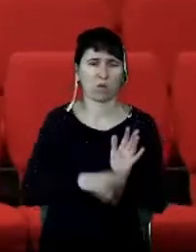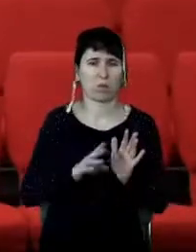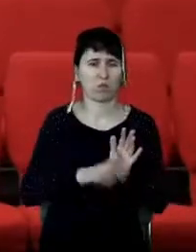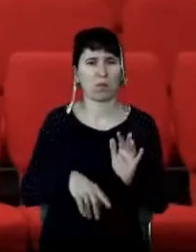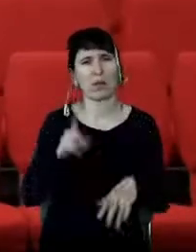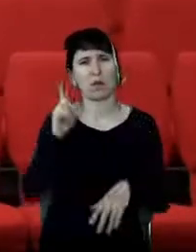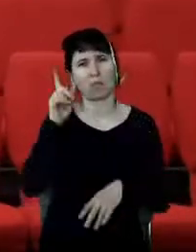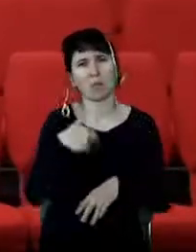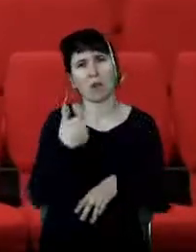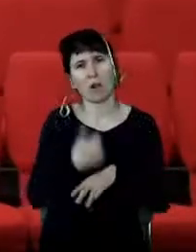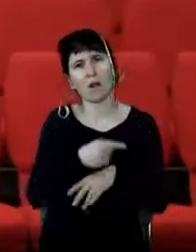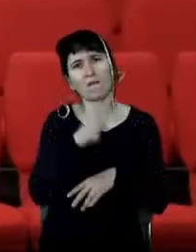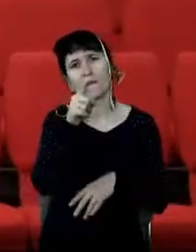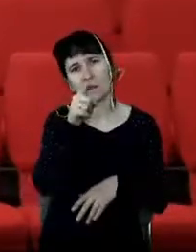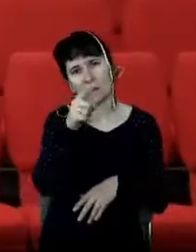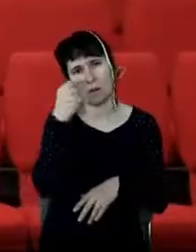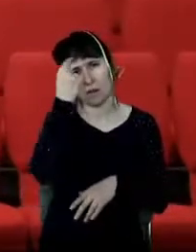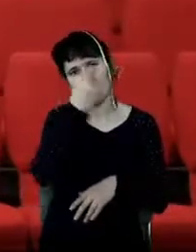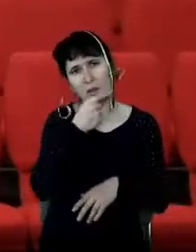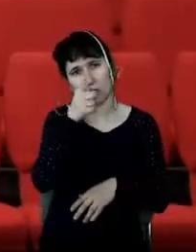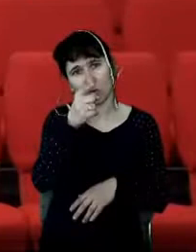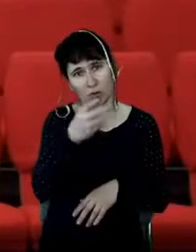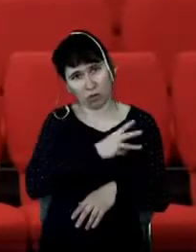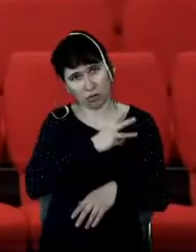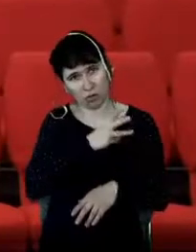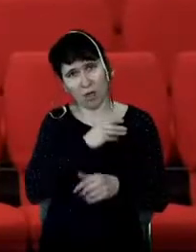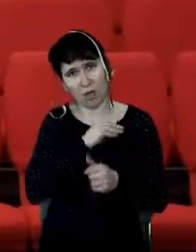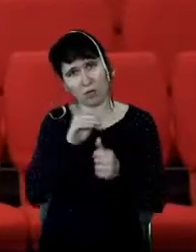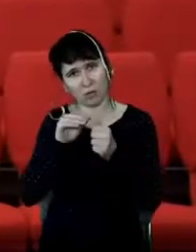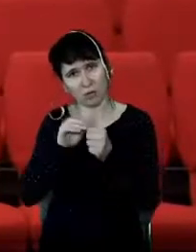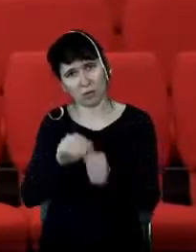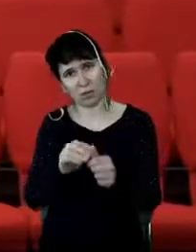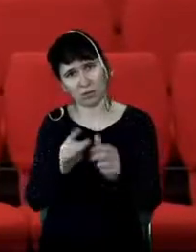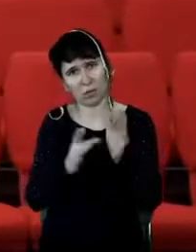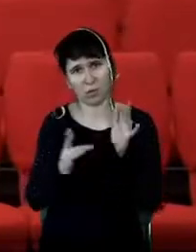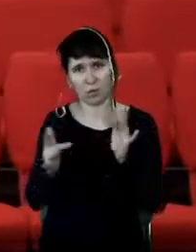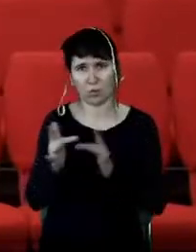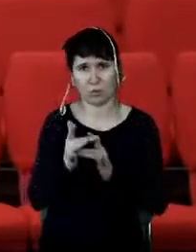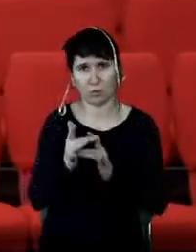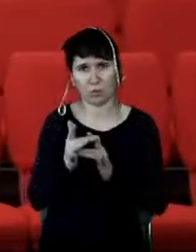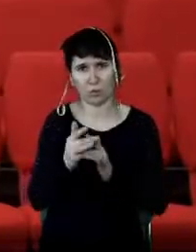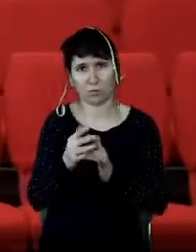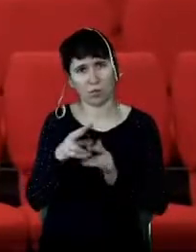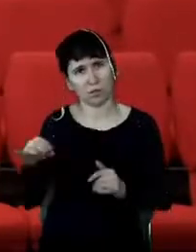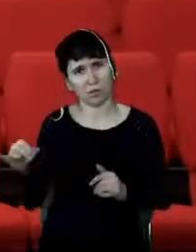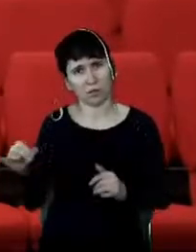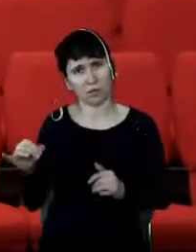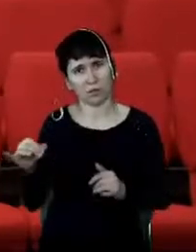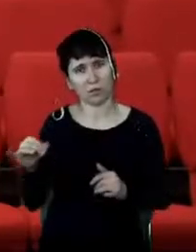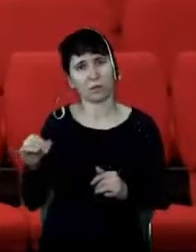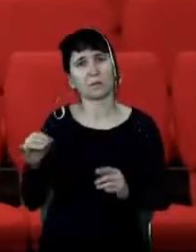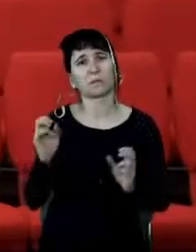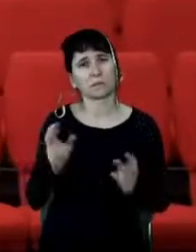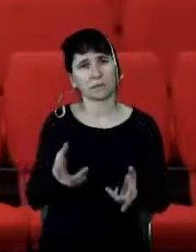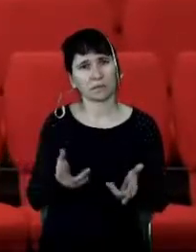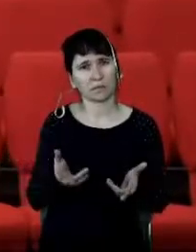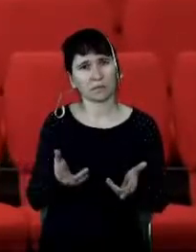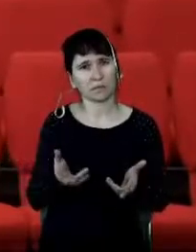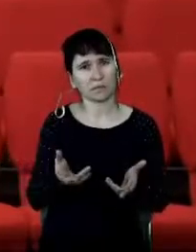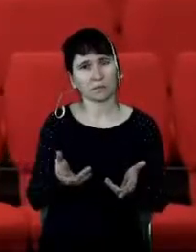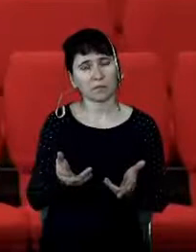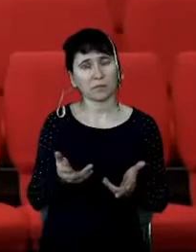Йому важливо, наскільки ти будеш хотіти йти за ним. І без